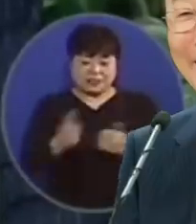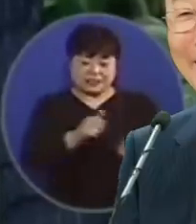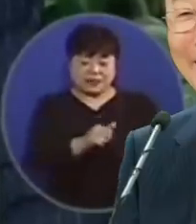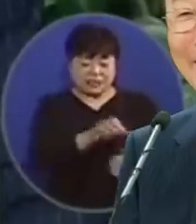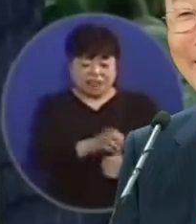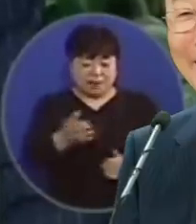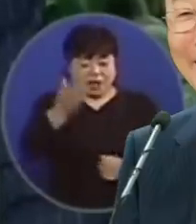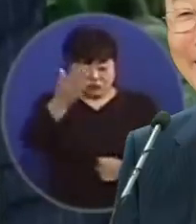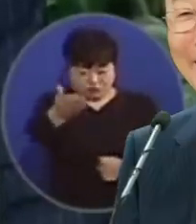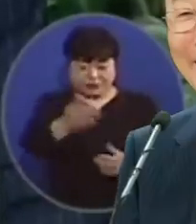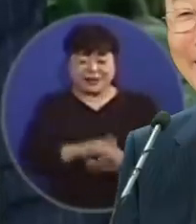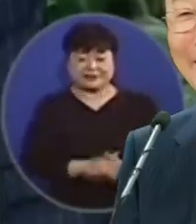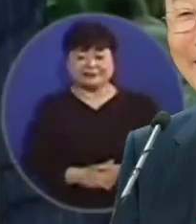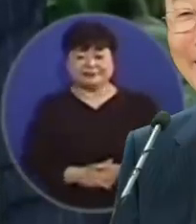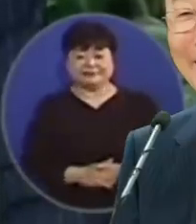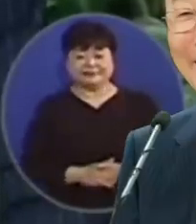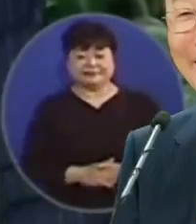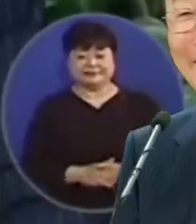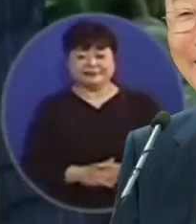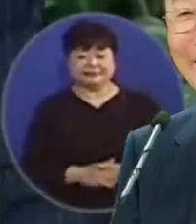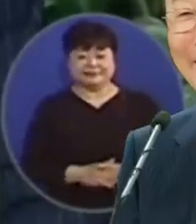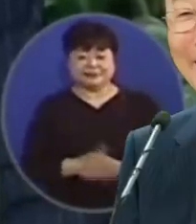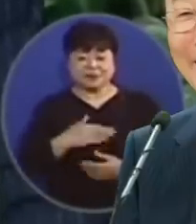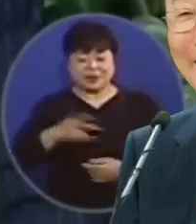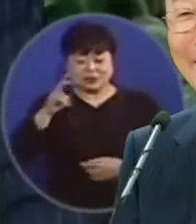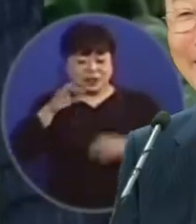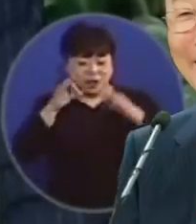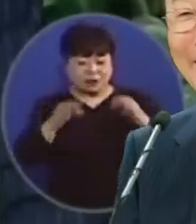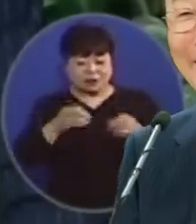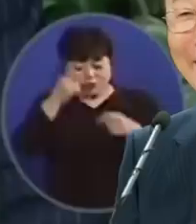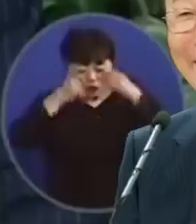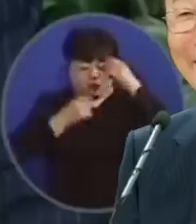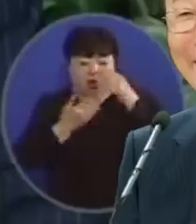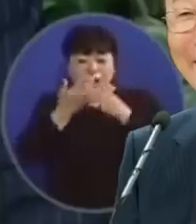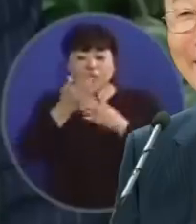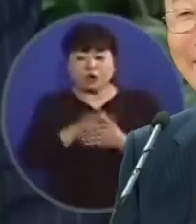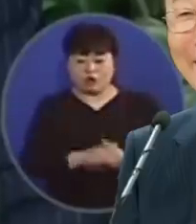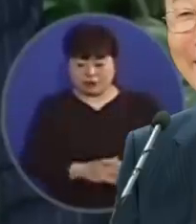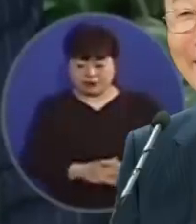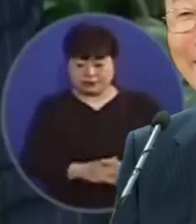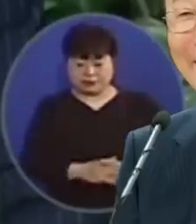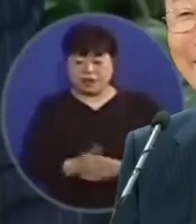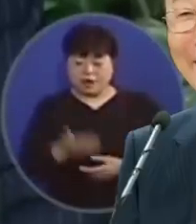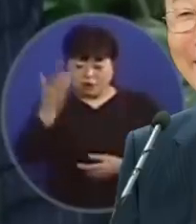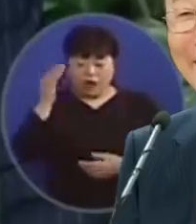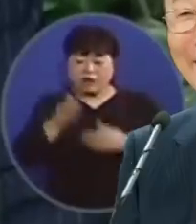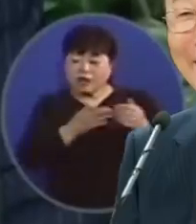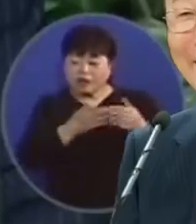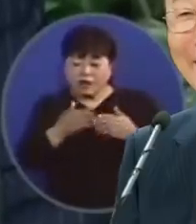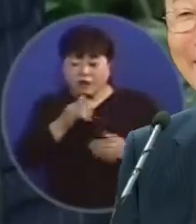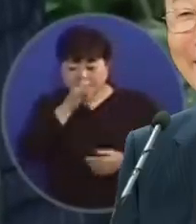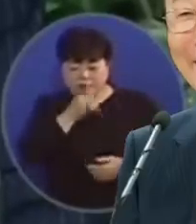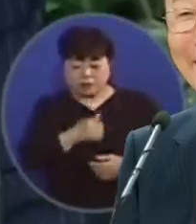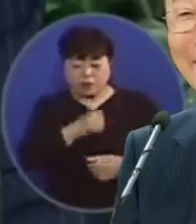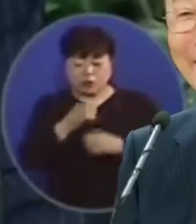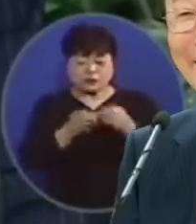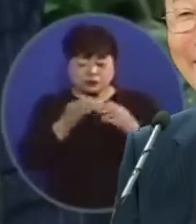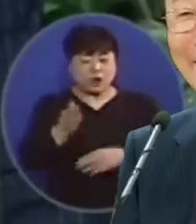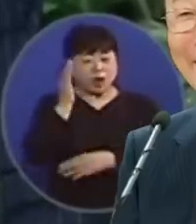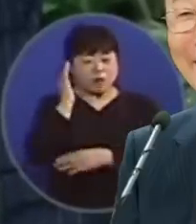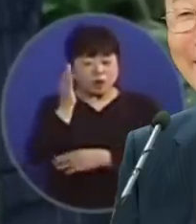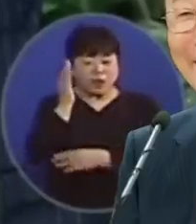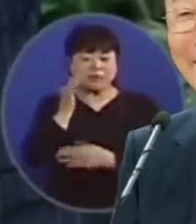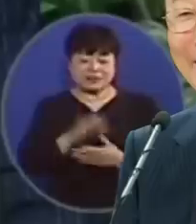주기 위해서 그렇게 하시는 것입니다. 제가 이 노래를 부를 때 눈물이 나는 것은 과거의 경험 때문에 그런 것입니다. 50년 동안